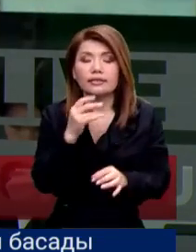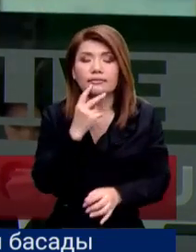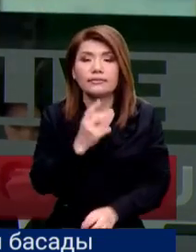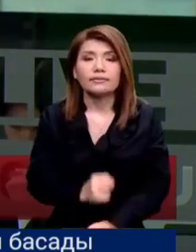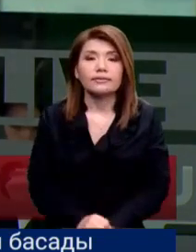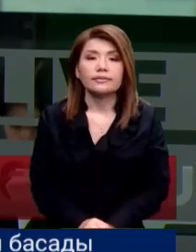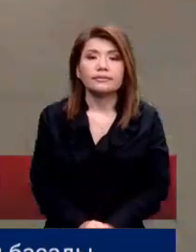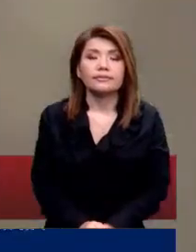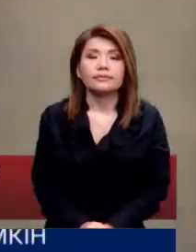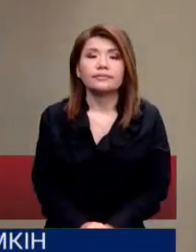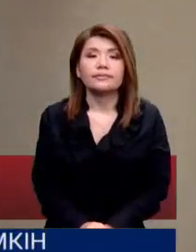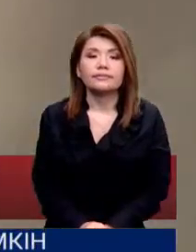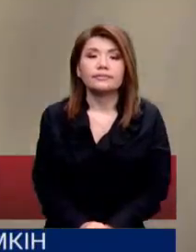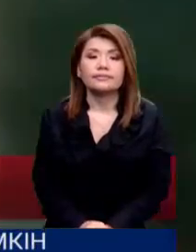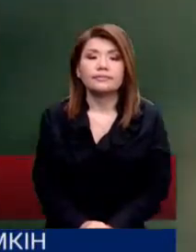болатын.